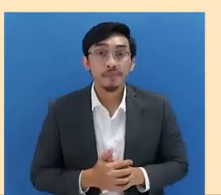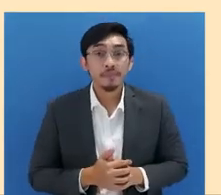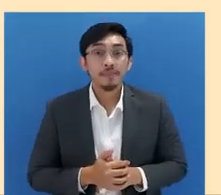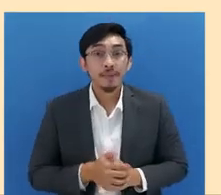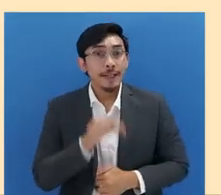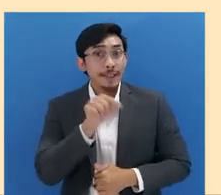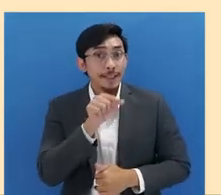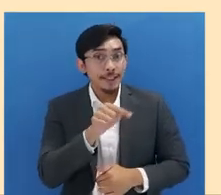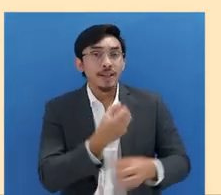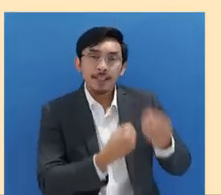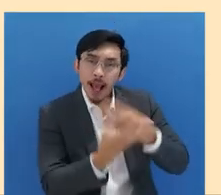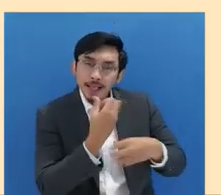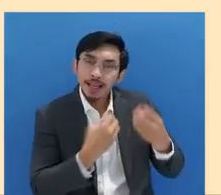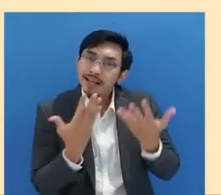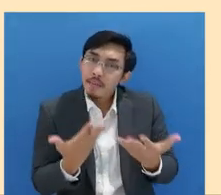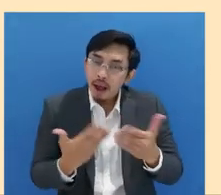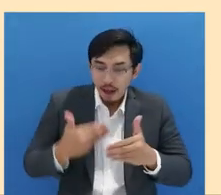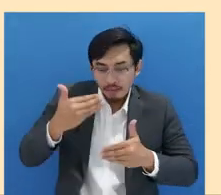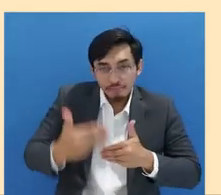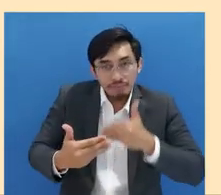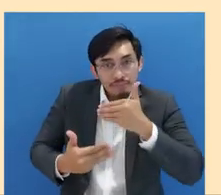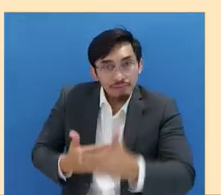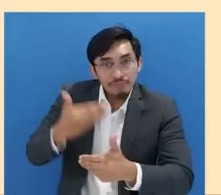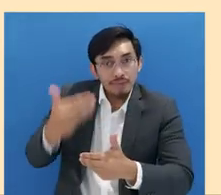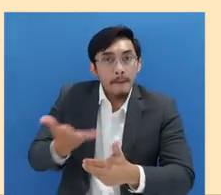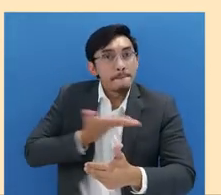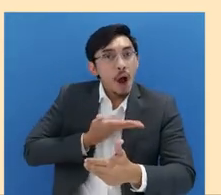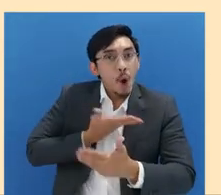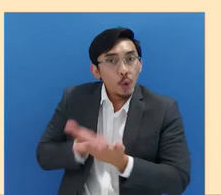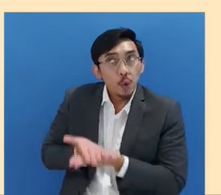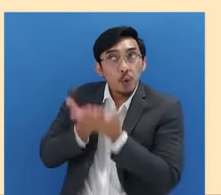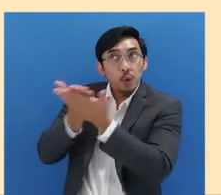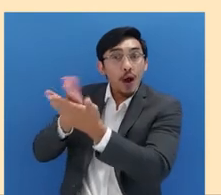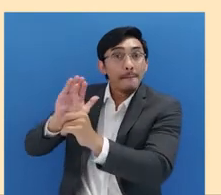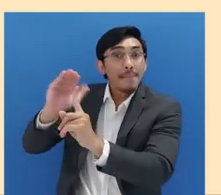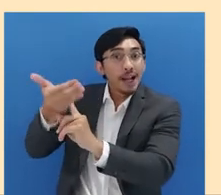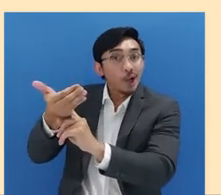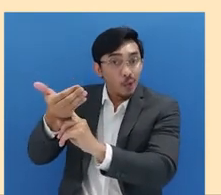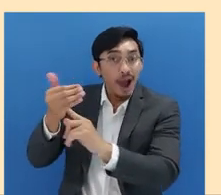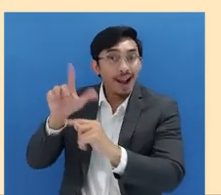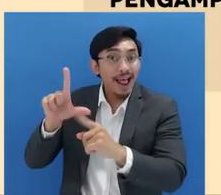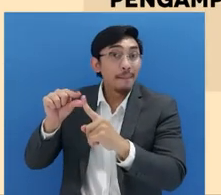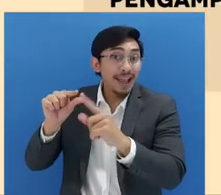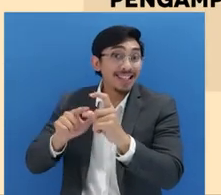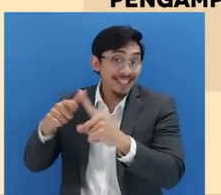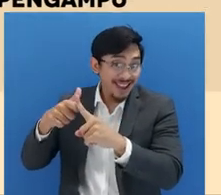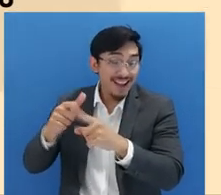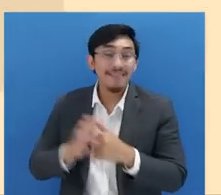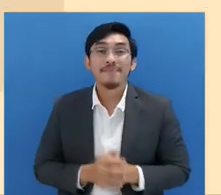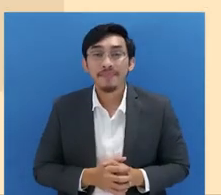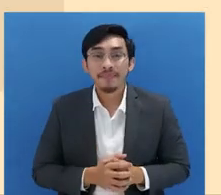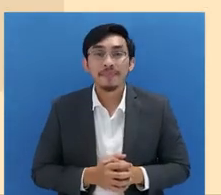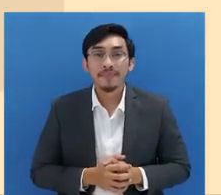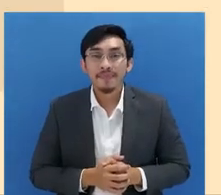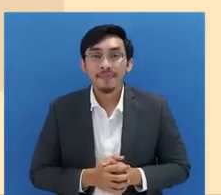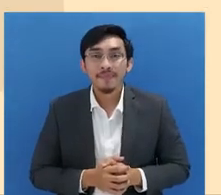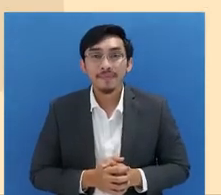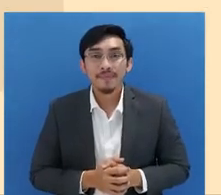permohonan, di sini dijelaskan bagaimana rangkaian proses pengajuan permohonan perlindungan kepada LPSK.